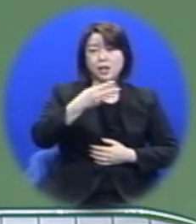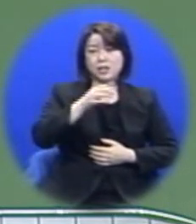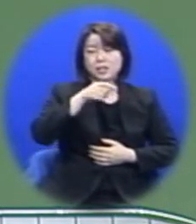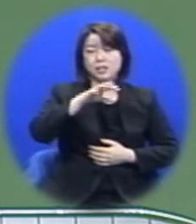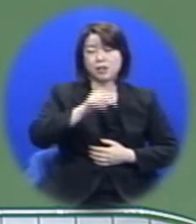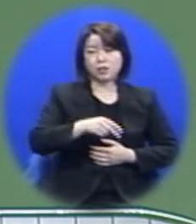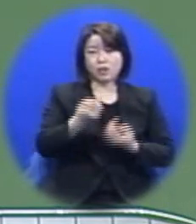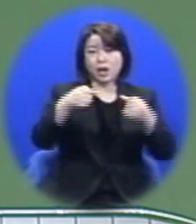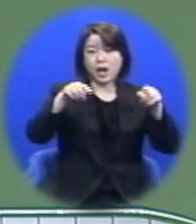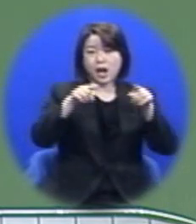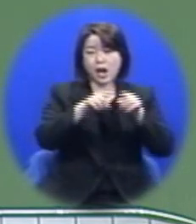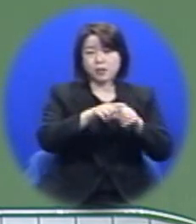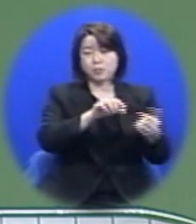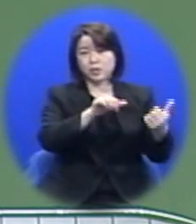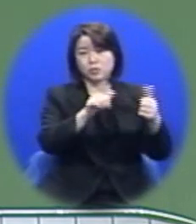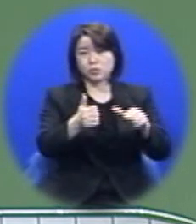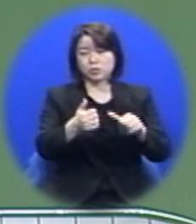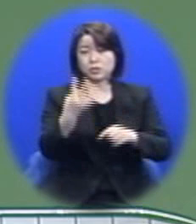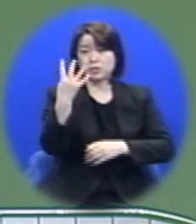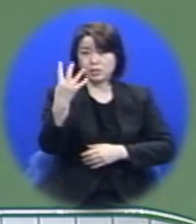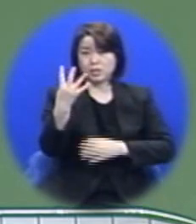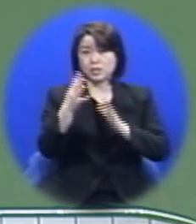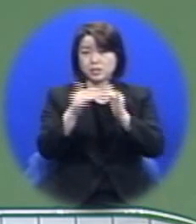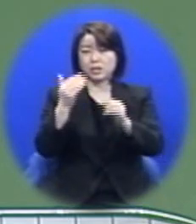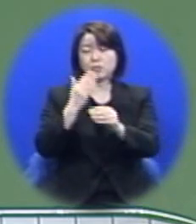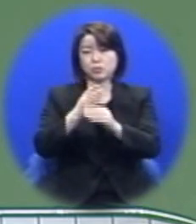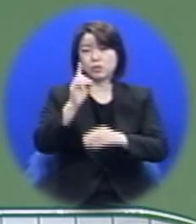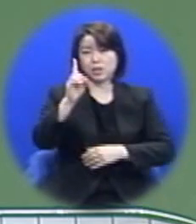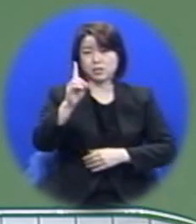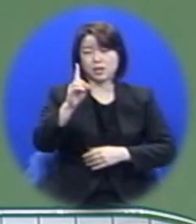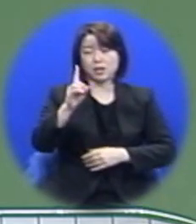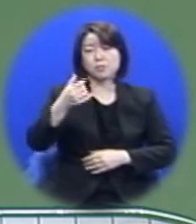그 네 사람의 선교사 중에 한 사람, 네이트 선교사